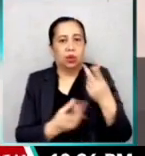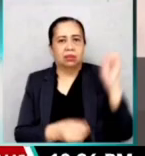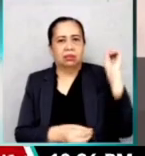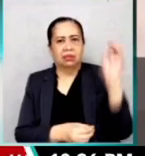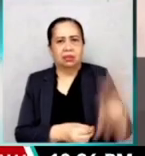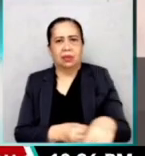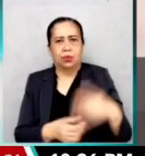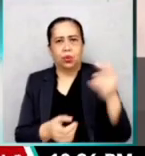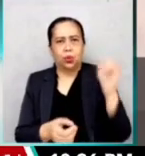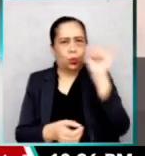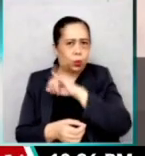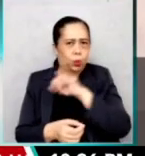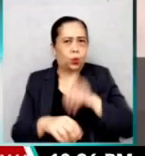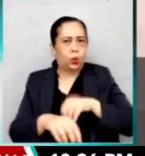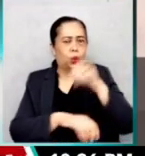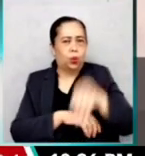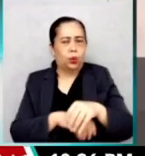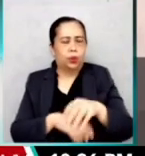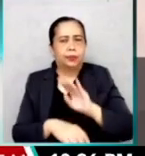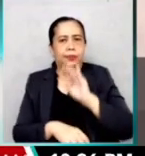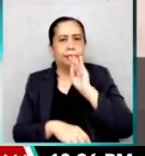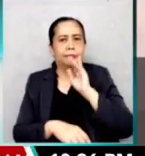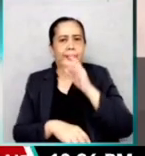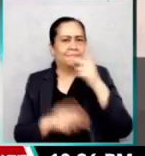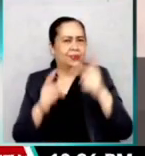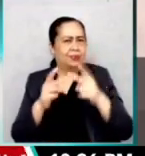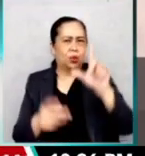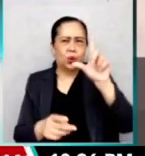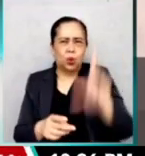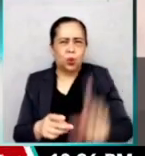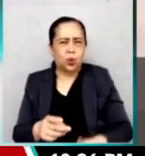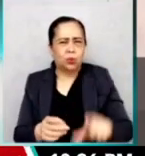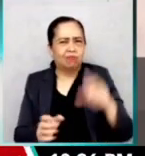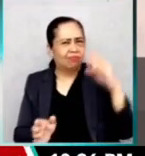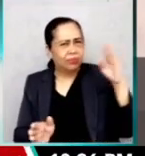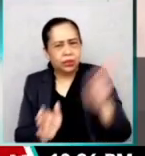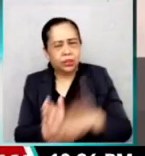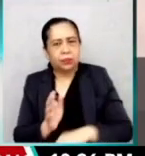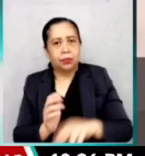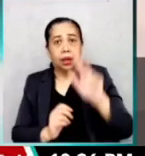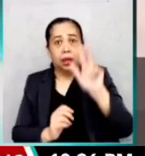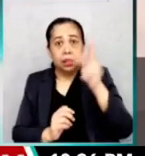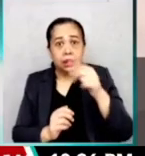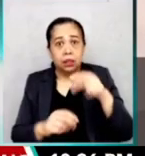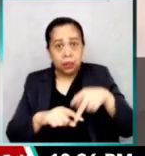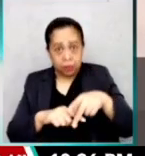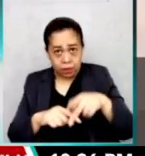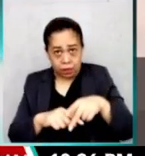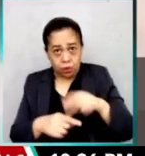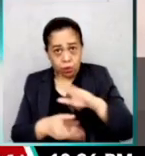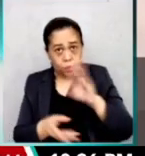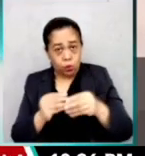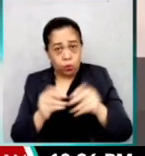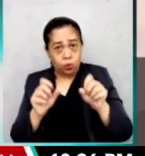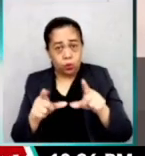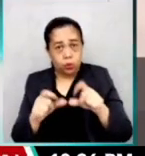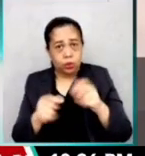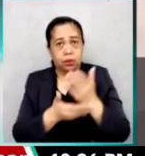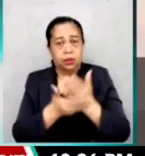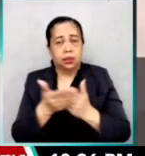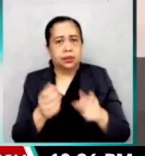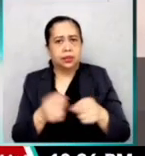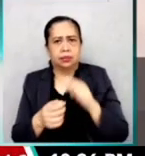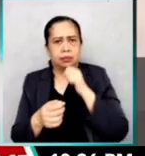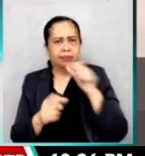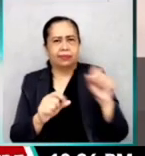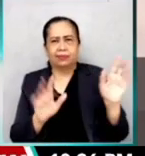nilang ani. Dismayado sila sa baba ng kuha sa mga ito, 3 piso kada kilo wholesale. Ang iba, di na nga ibinibenta